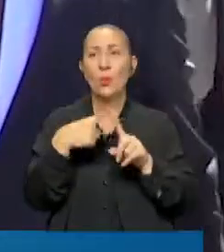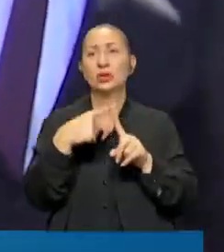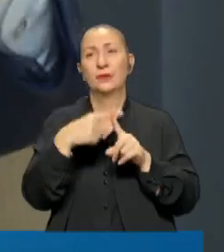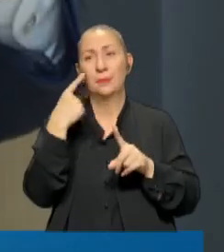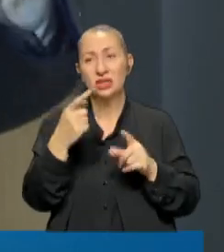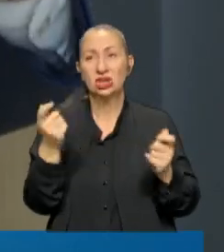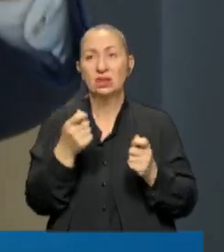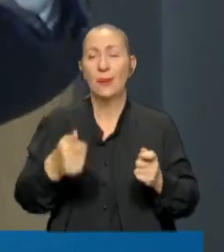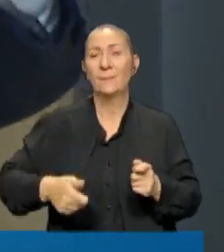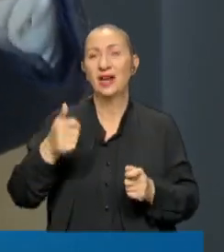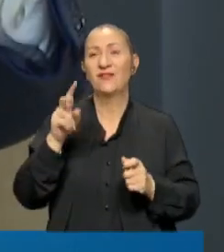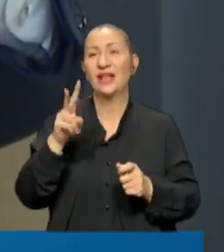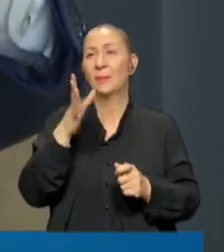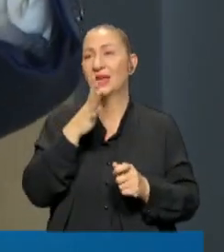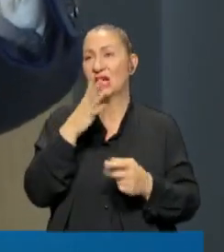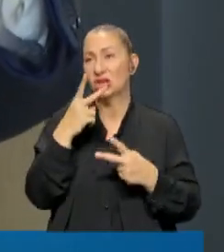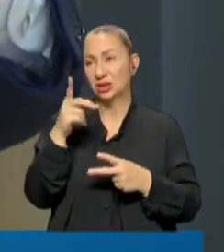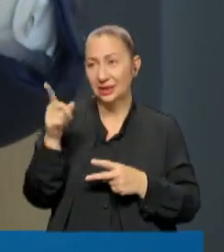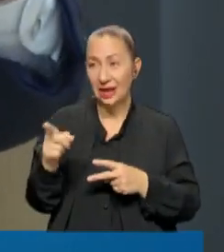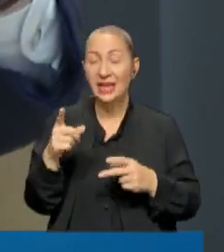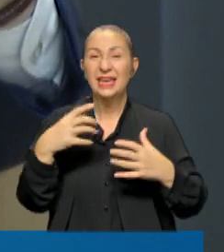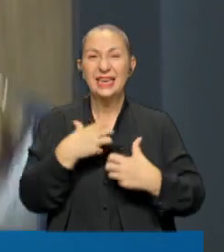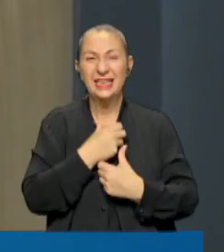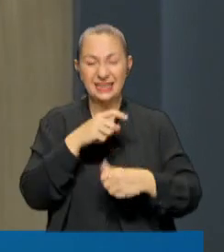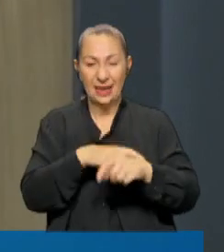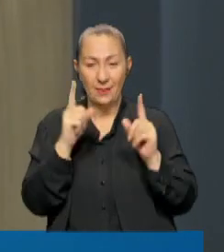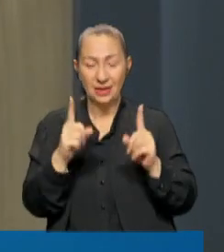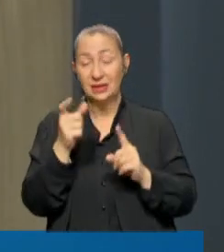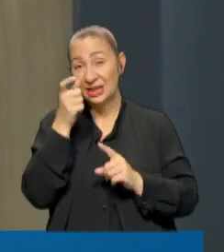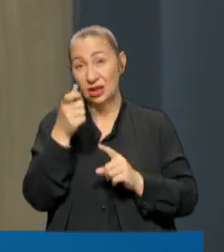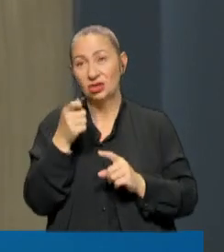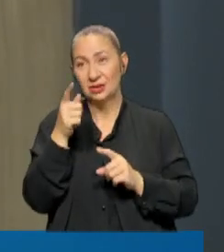baktığını Çalışma Bakanı Vedat Bilgin açıkladı. Kriz dönemi vurgusu da dikkat çekti.